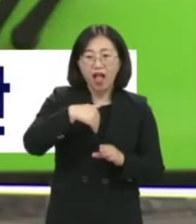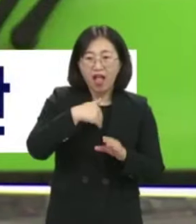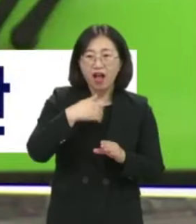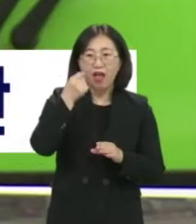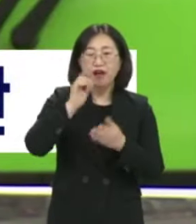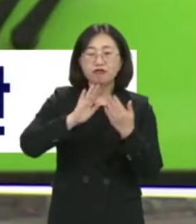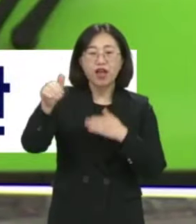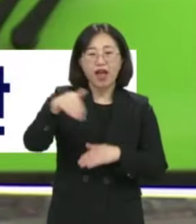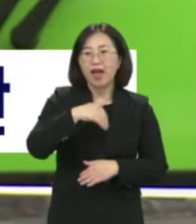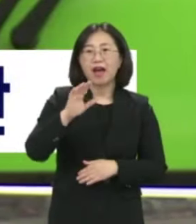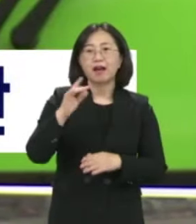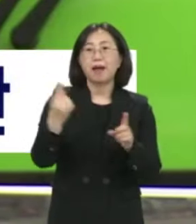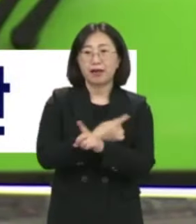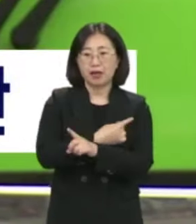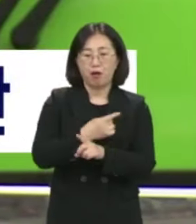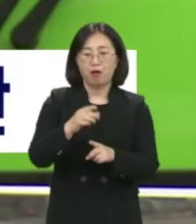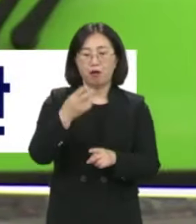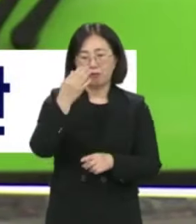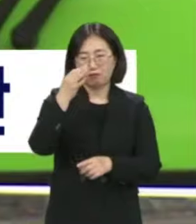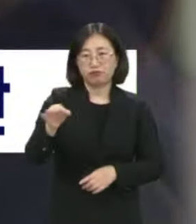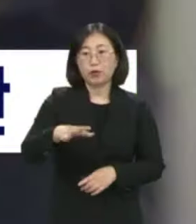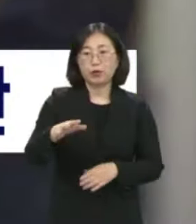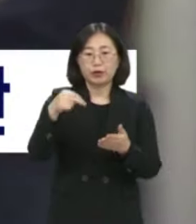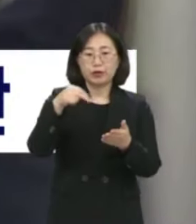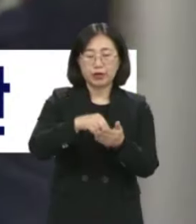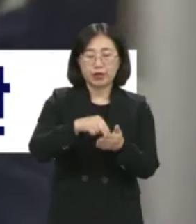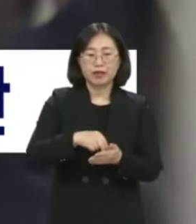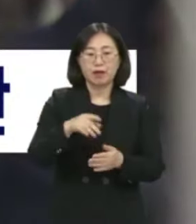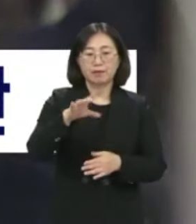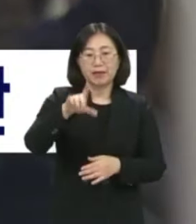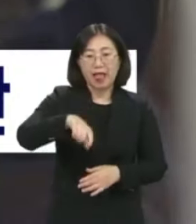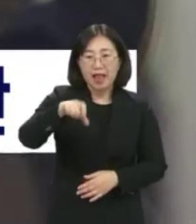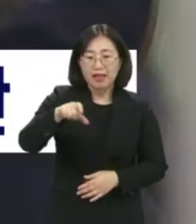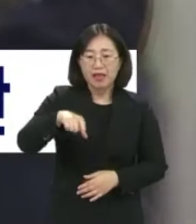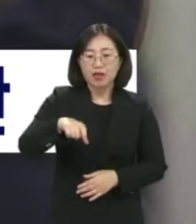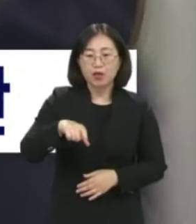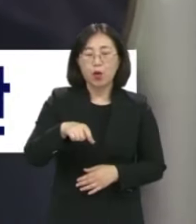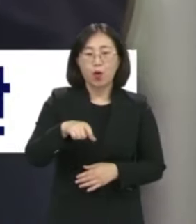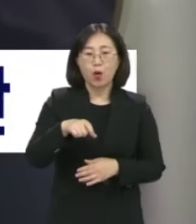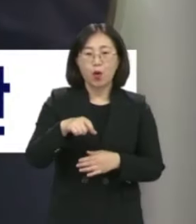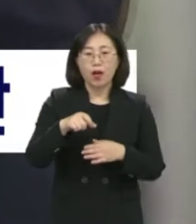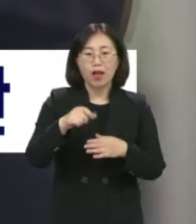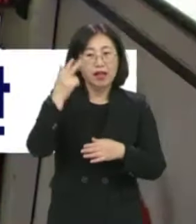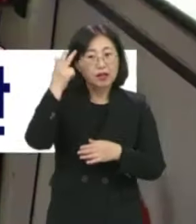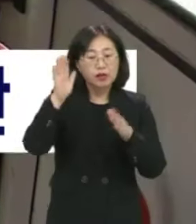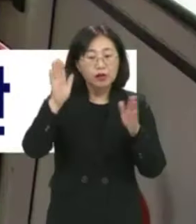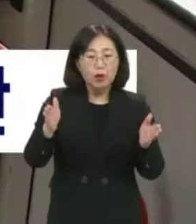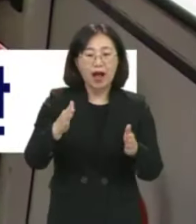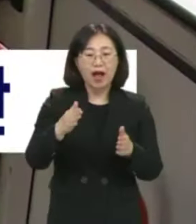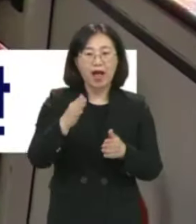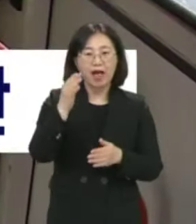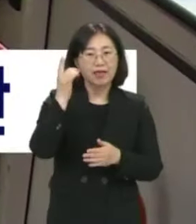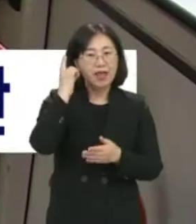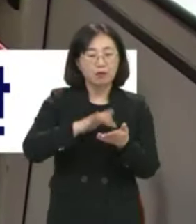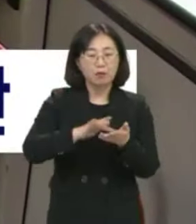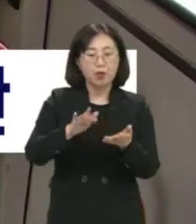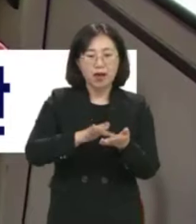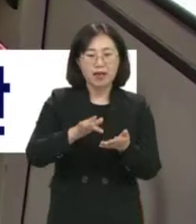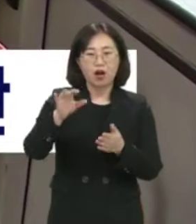기존에는 충남형 알뜰 교통 카드에서 충전한 뒤 다음 달 10일부터 일주일 동안 전용 애플리케이션에서 환금